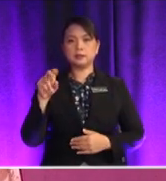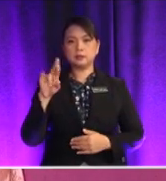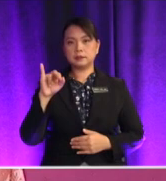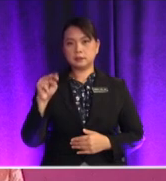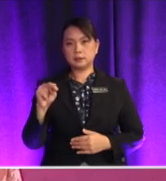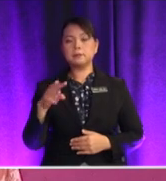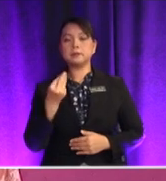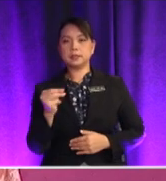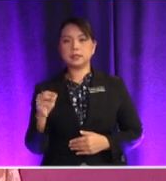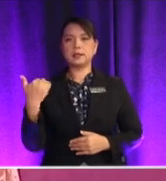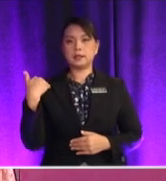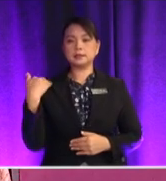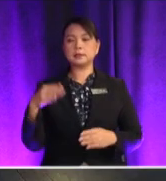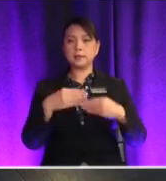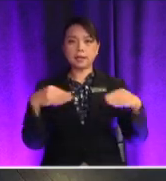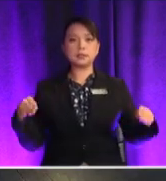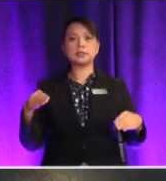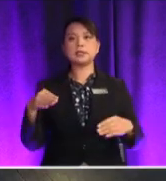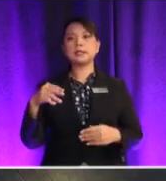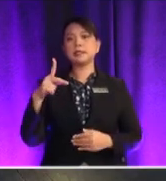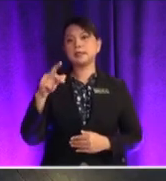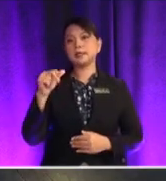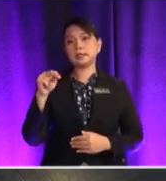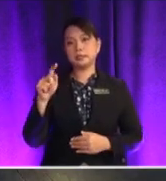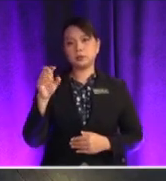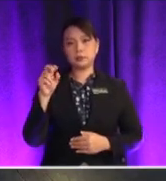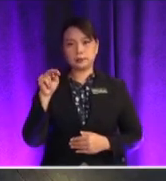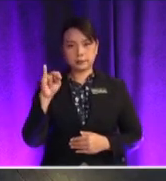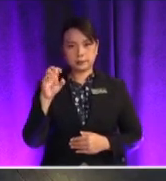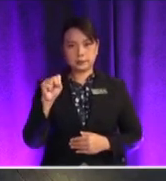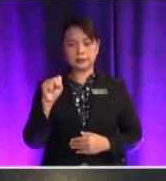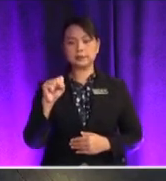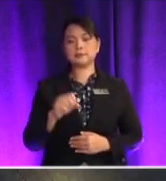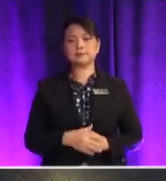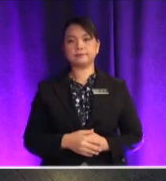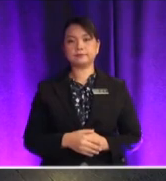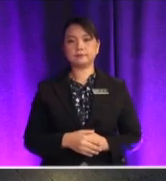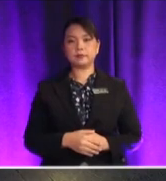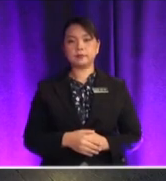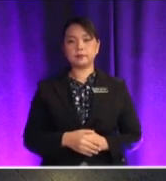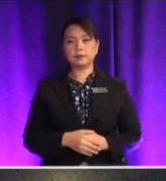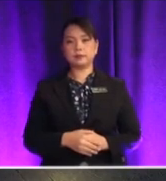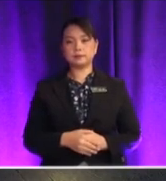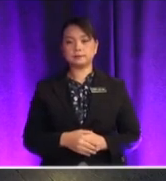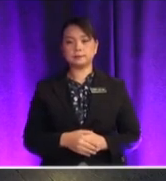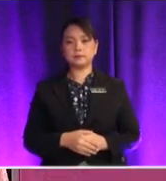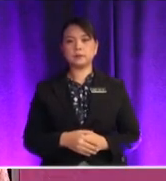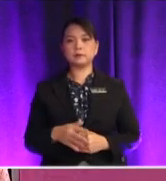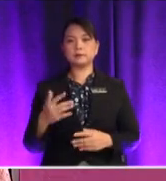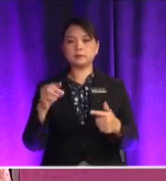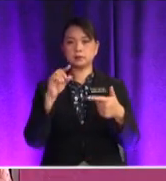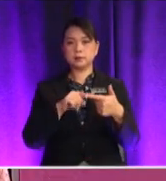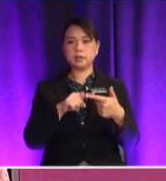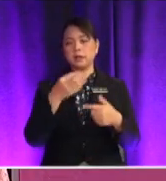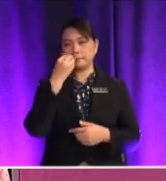bahasa Cantonese, Hokkien. Betul ya, Kemal? Okey, seterusnya aspek yang kedua adalah aspek makanan. Kita